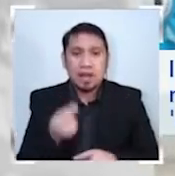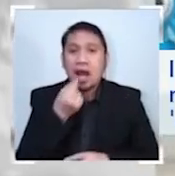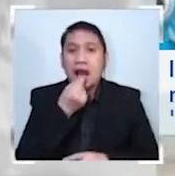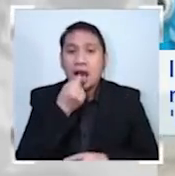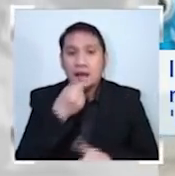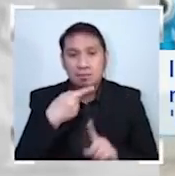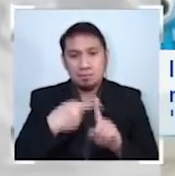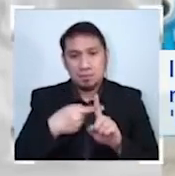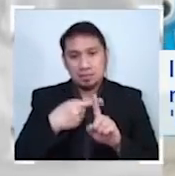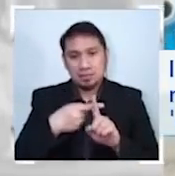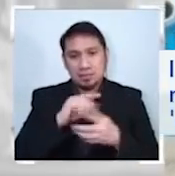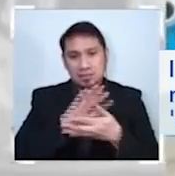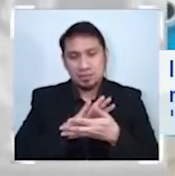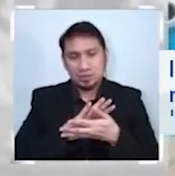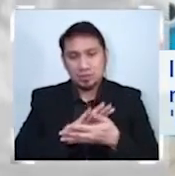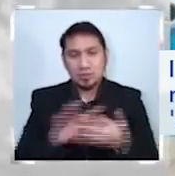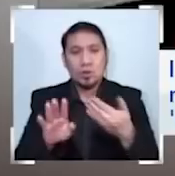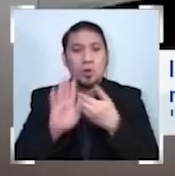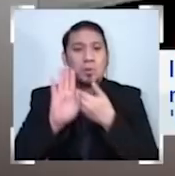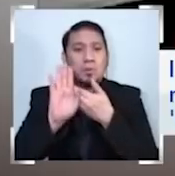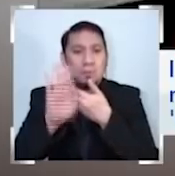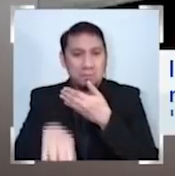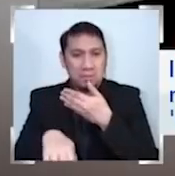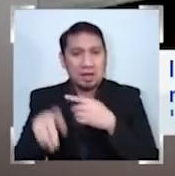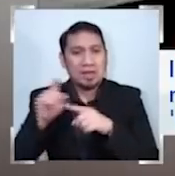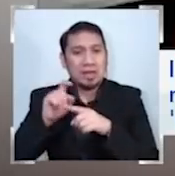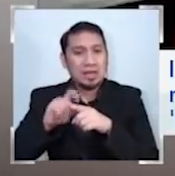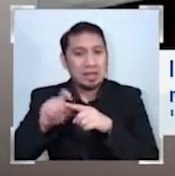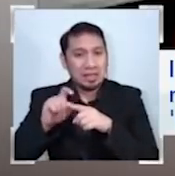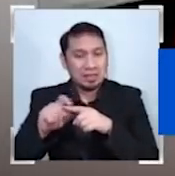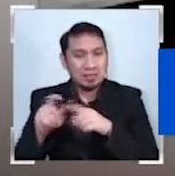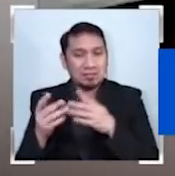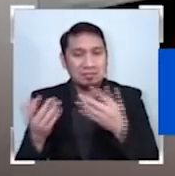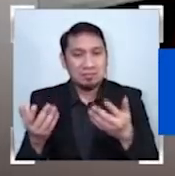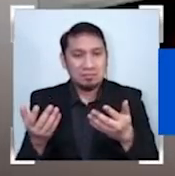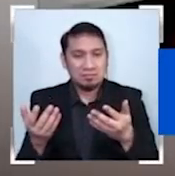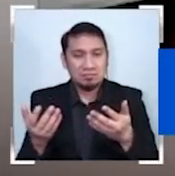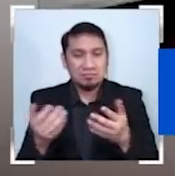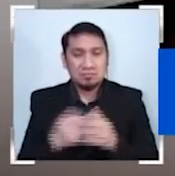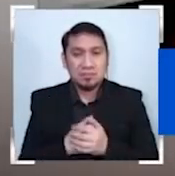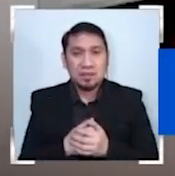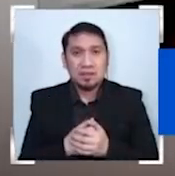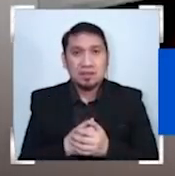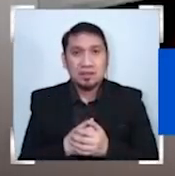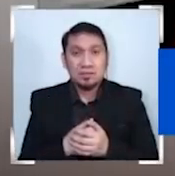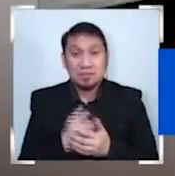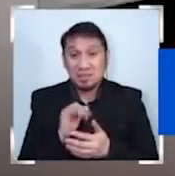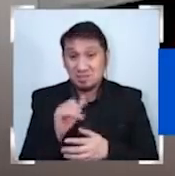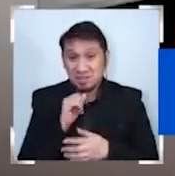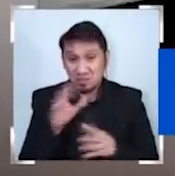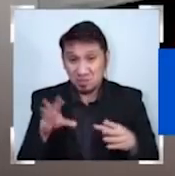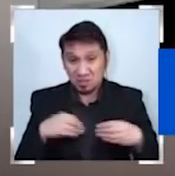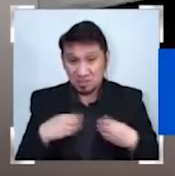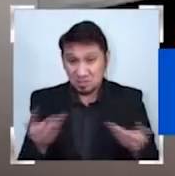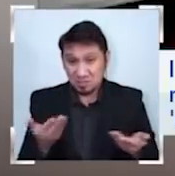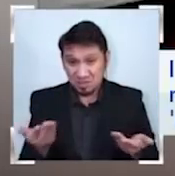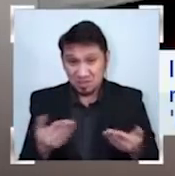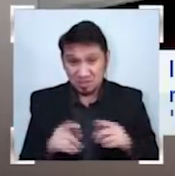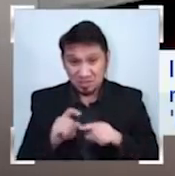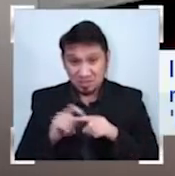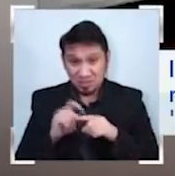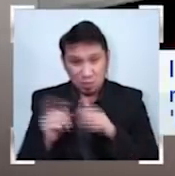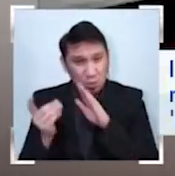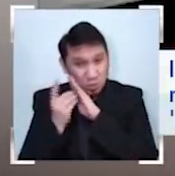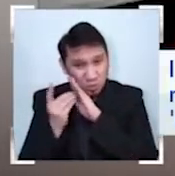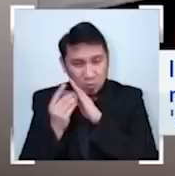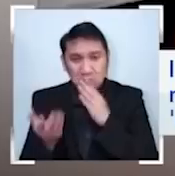bumalik sa boarding house na tinuluyan niya. Kung hindi po ako tinanggap talaga dito ulit sa boarding house, sigurado po ako na nasa park din ako matutulog